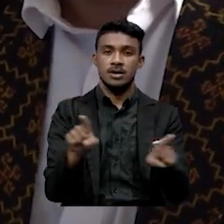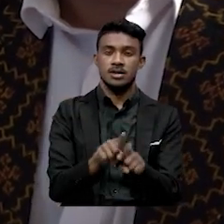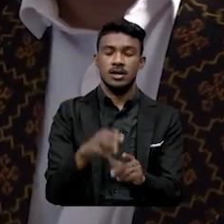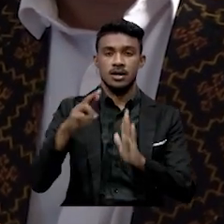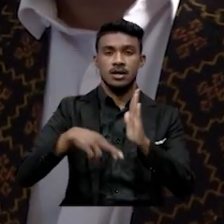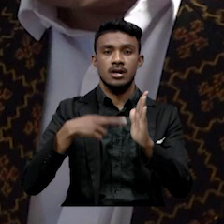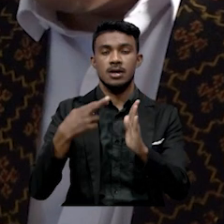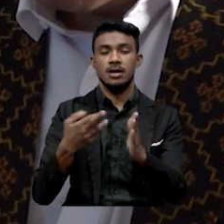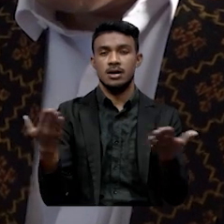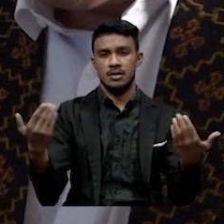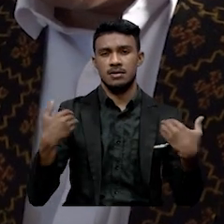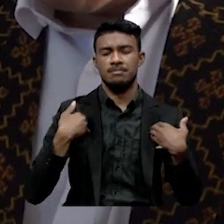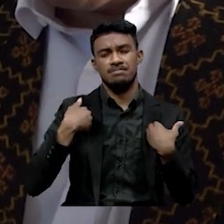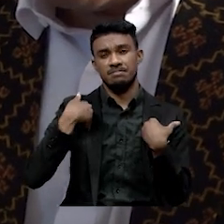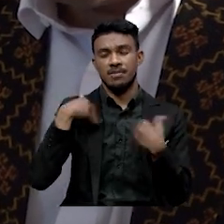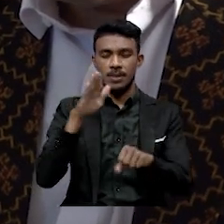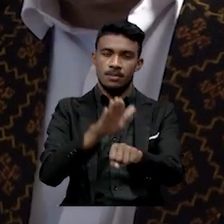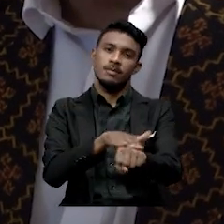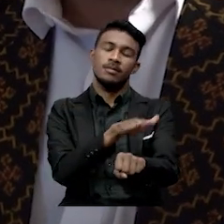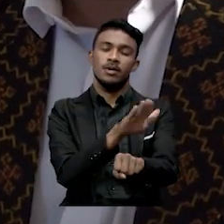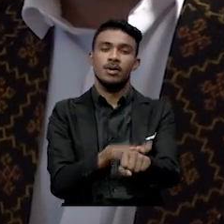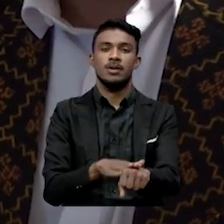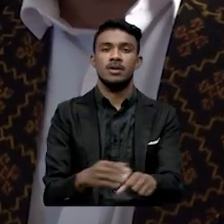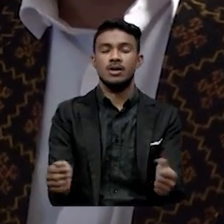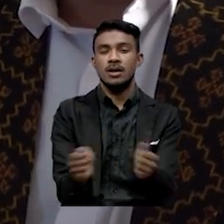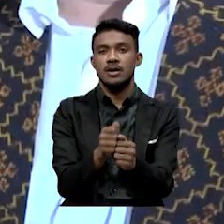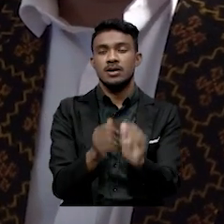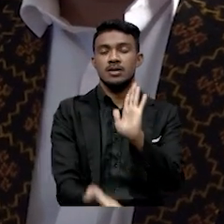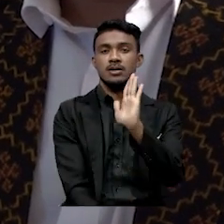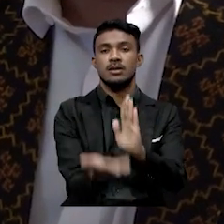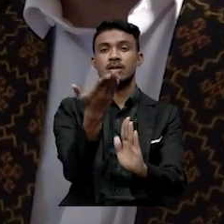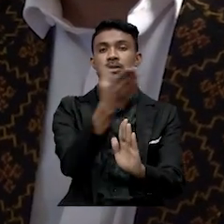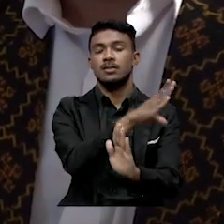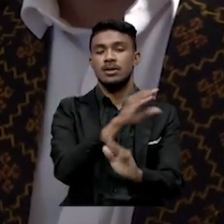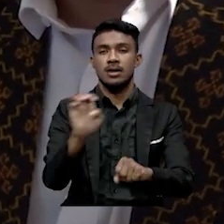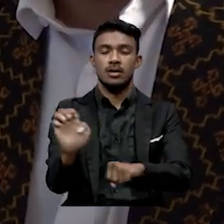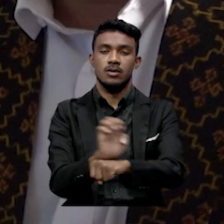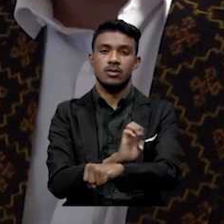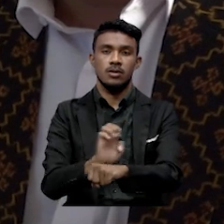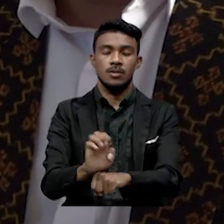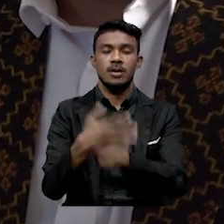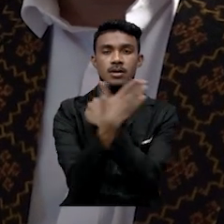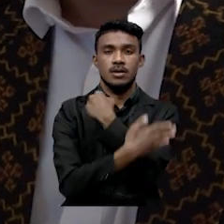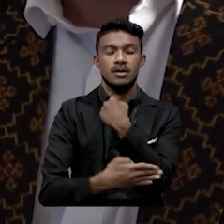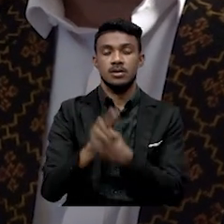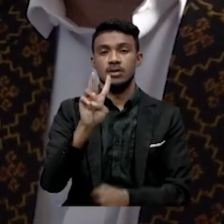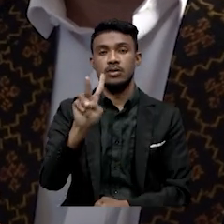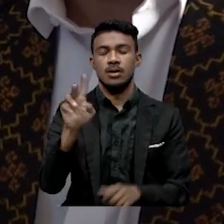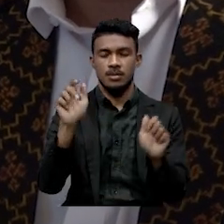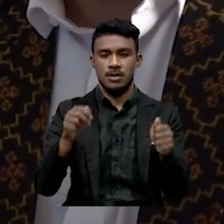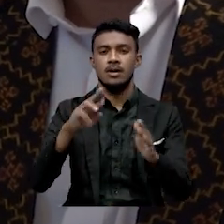hal-hal yang mengganggu tumbuhnya berkembangnya perekonomian antar kedua negara